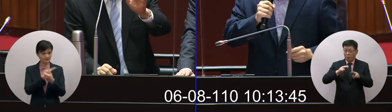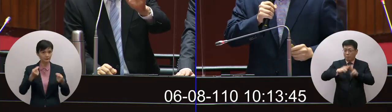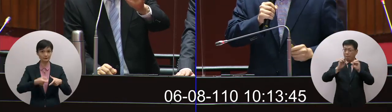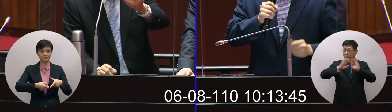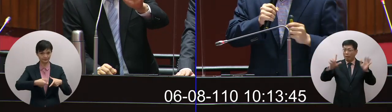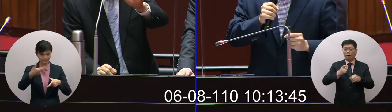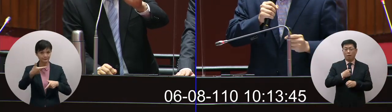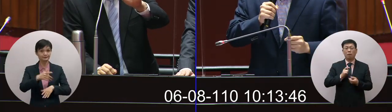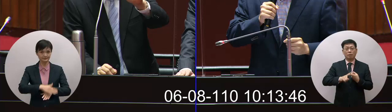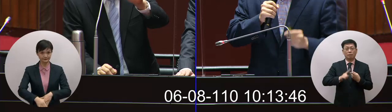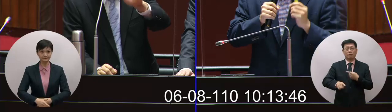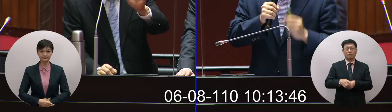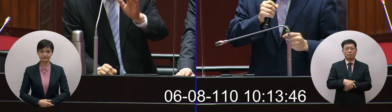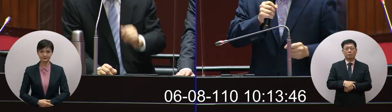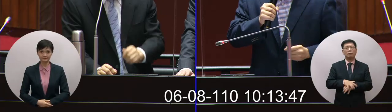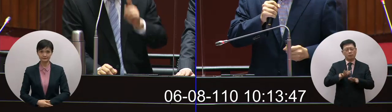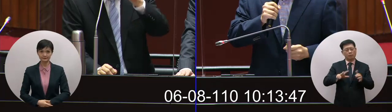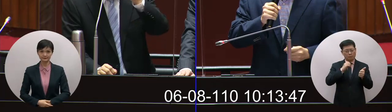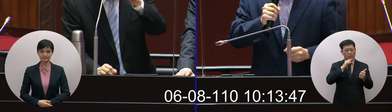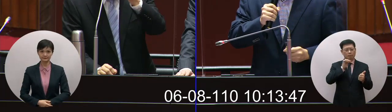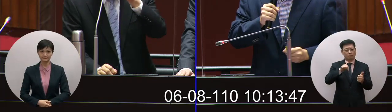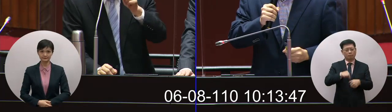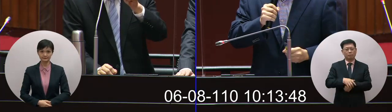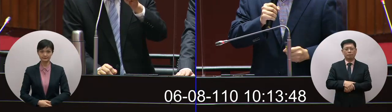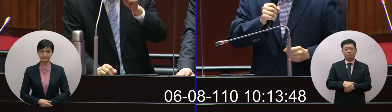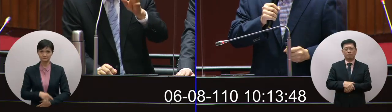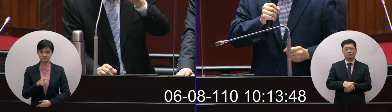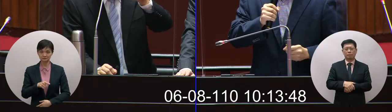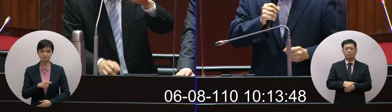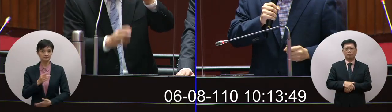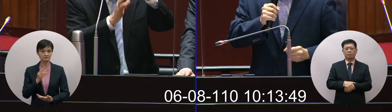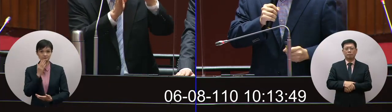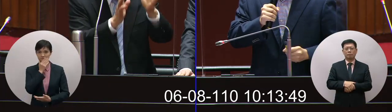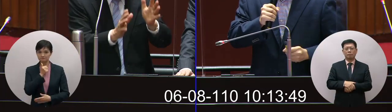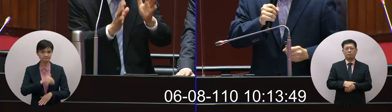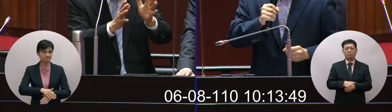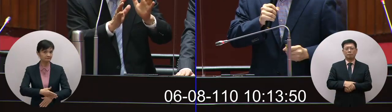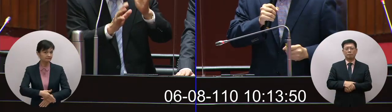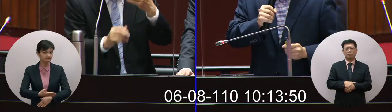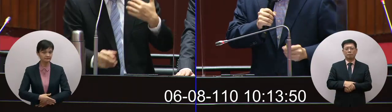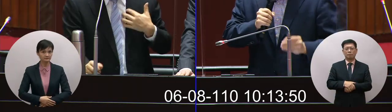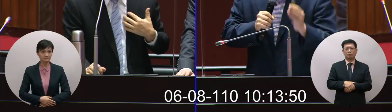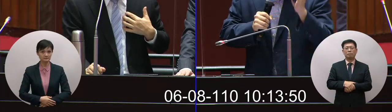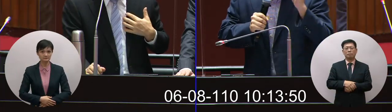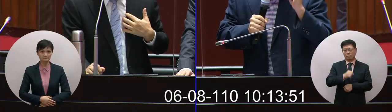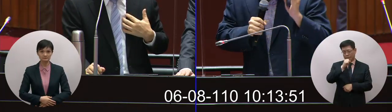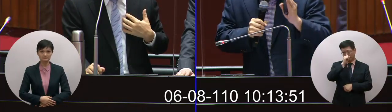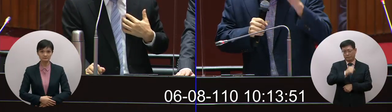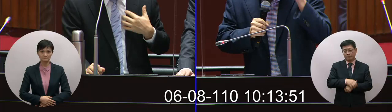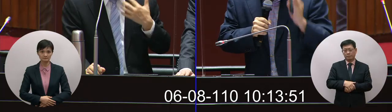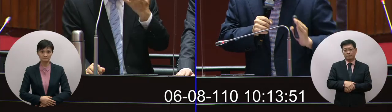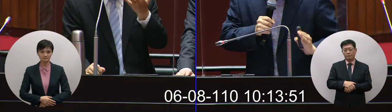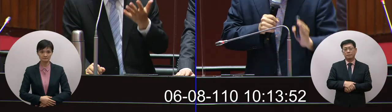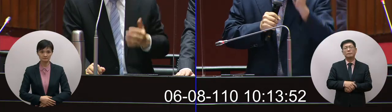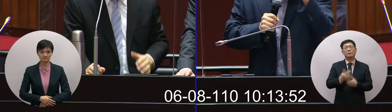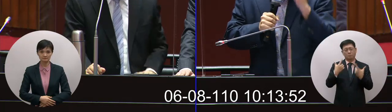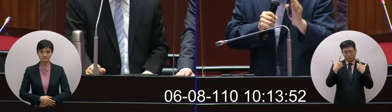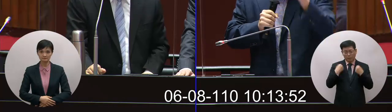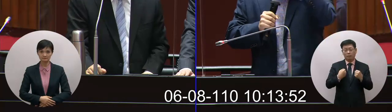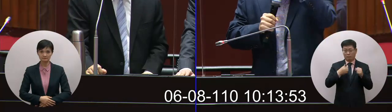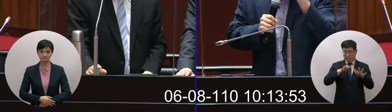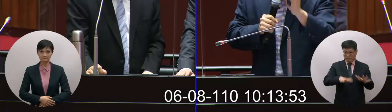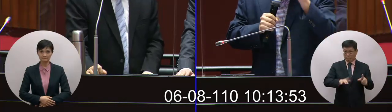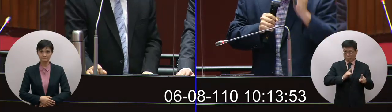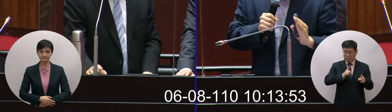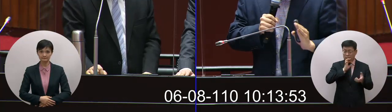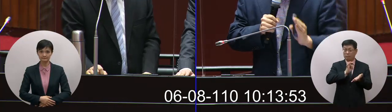盲了啦，院长，我把你讲的就是安尼， 这没过节，他 对 要怎样？我。 所以讲，不管已